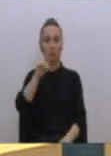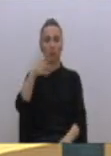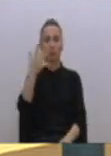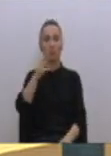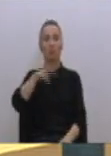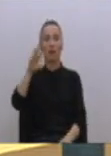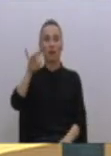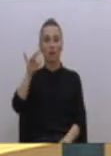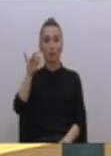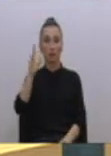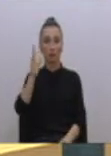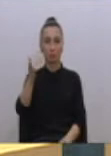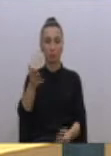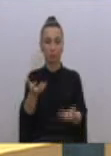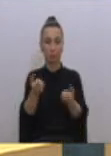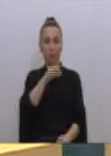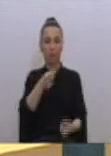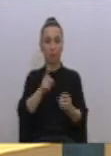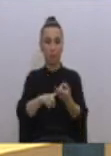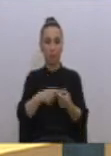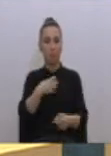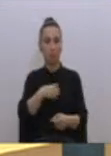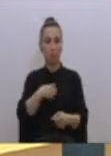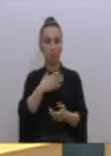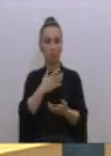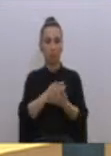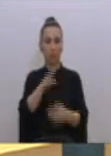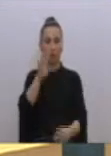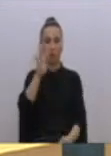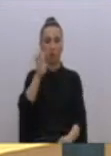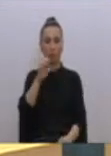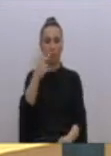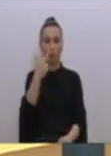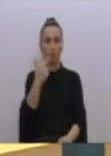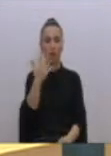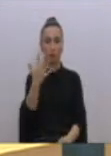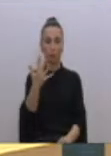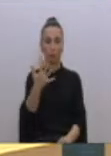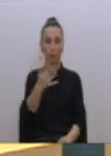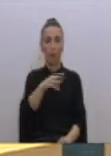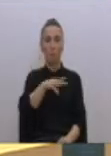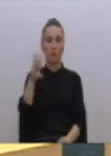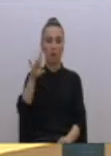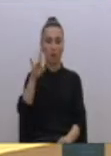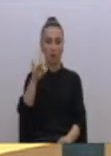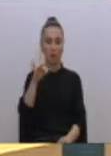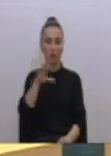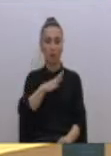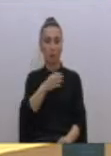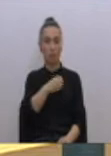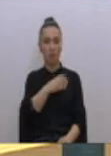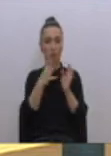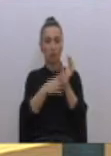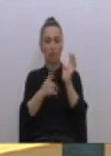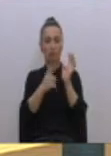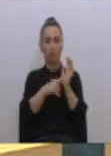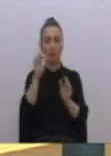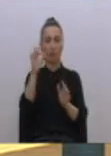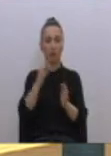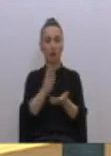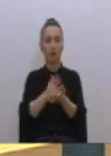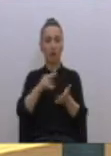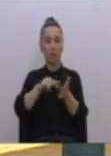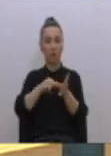მილიარდ ლარს გადააჭარბებს. პრივატია 495 მილიონი ლარი იქნა პრივატიზაციიდან მიღებული